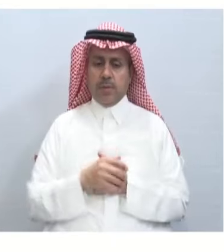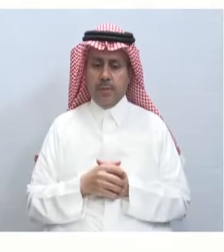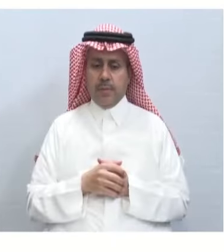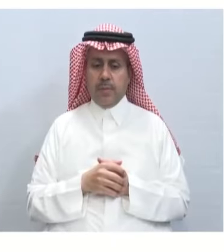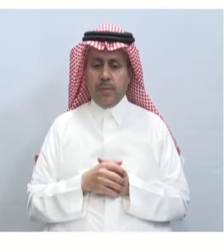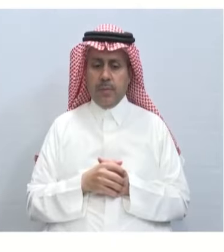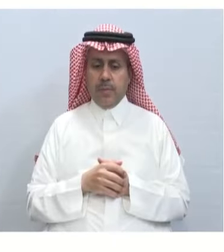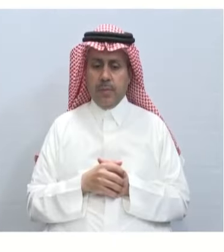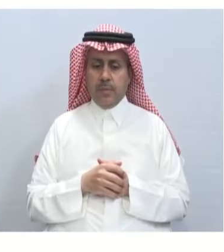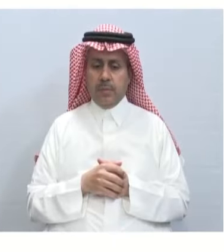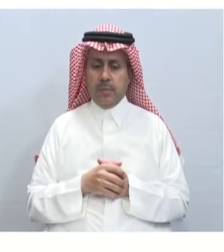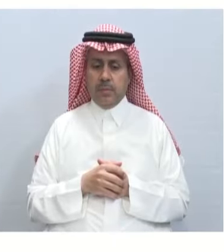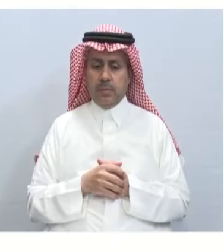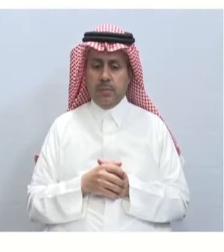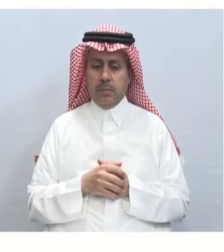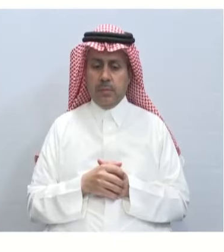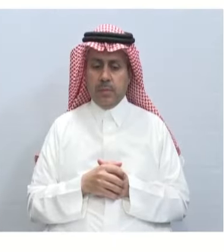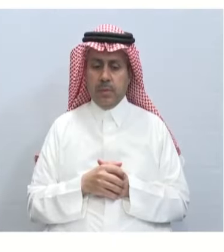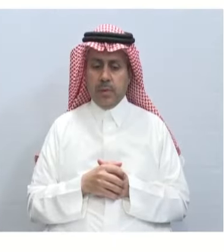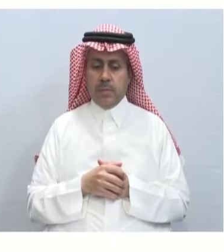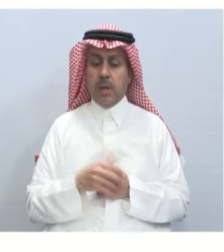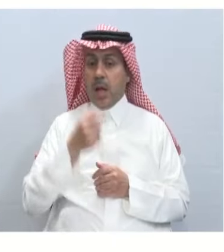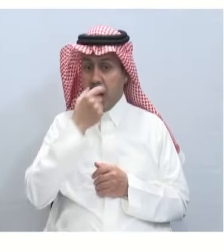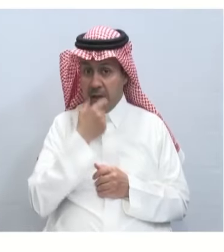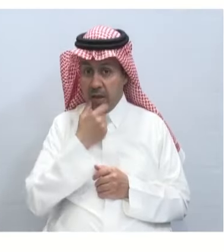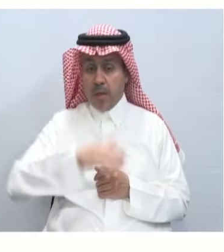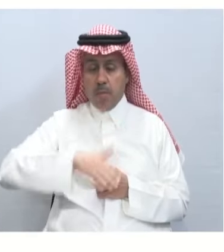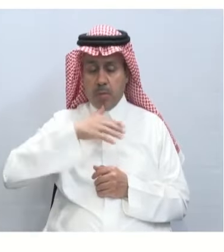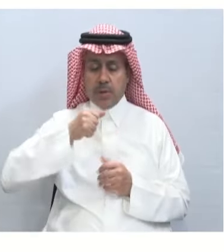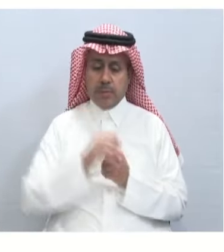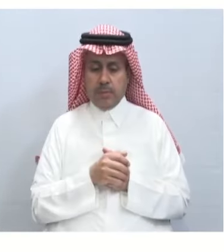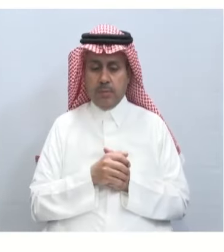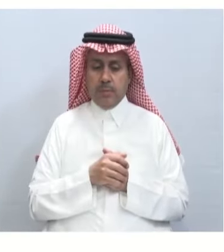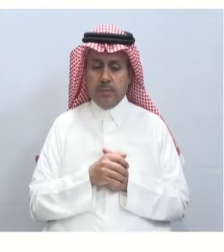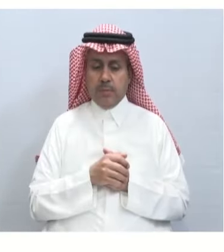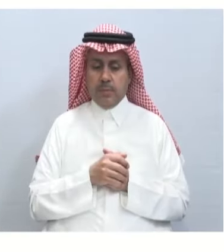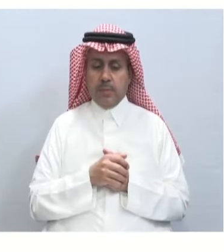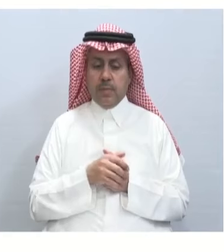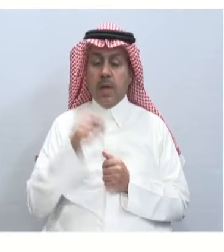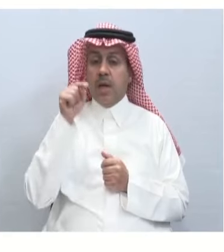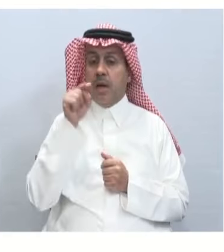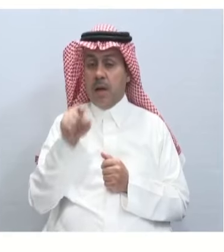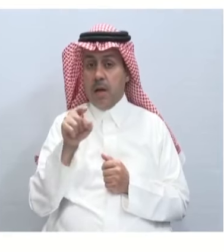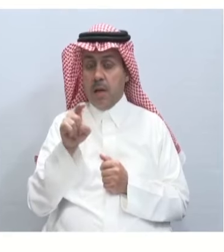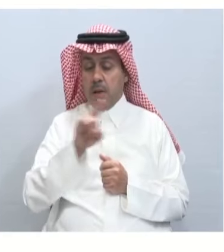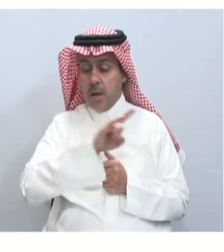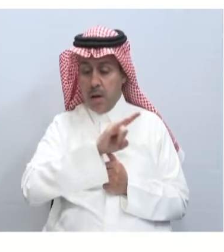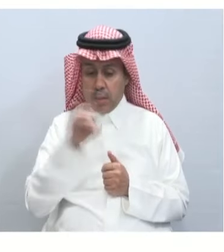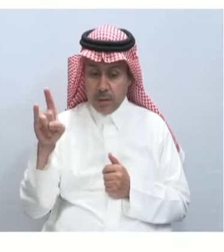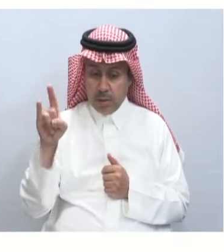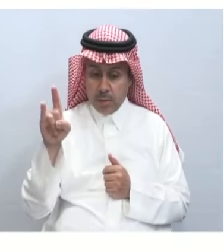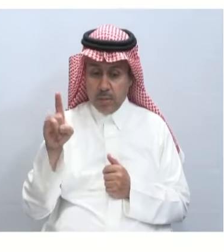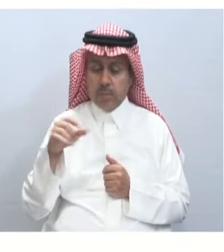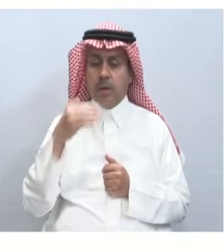طيب اذا لاحظوا في حديث النبي صلى الله عليه وسلم قال ان هذه